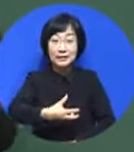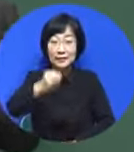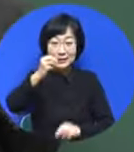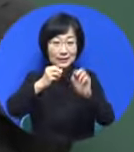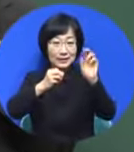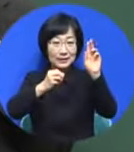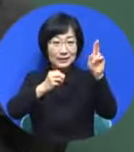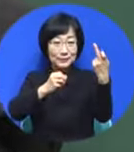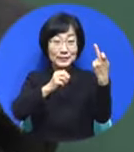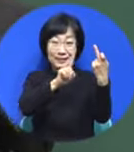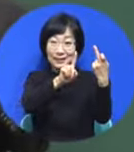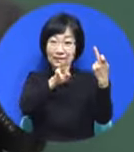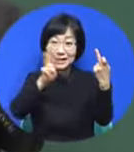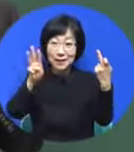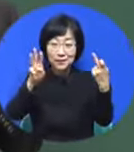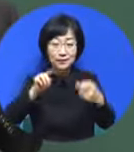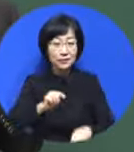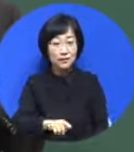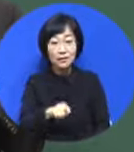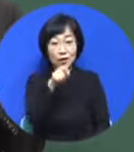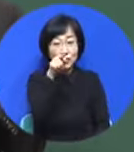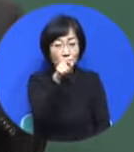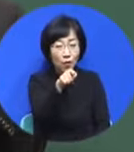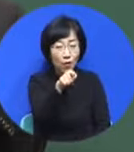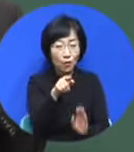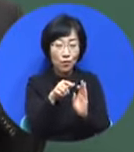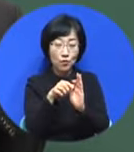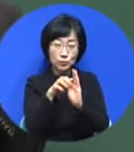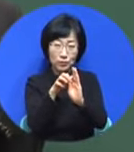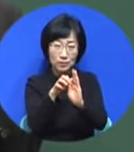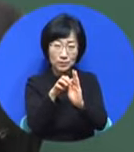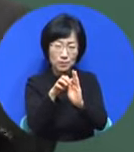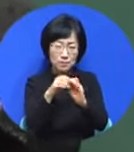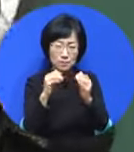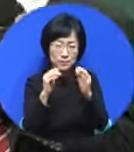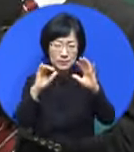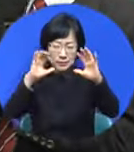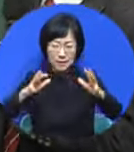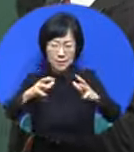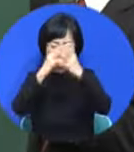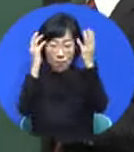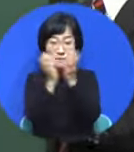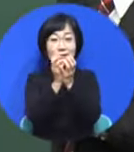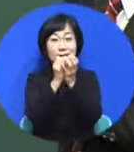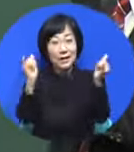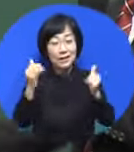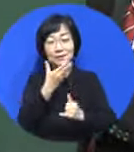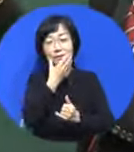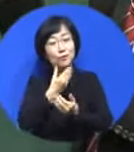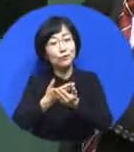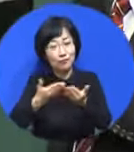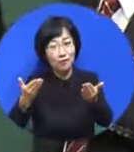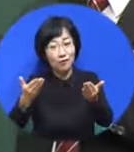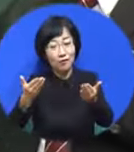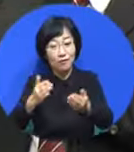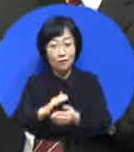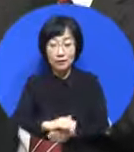너로 말미암아 열방이 복을 받게 할 것이다. In Genesis 12:1-3, he said, 그래, through you all nations will be